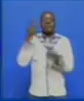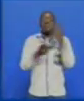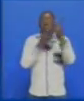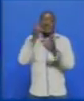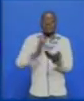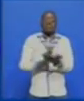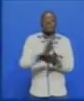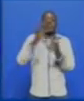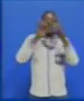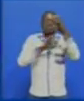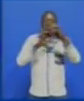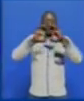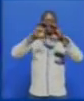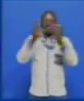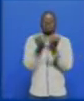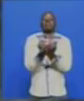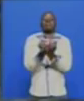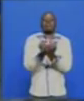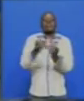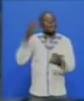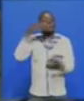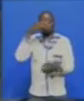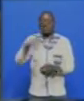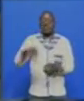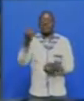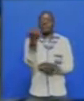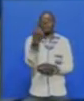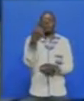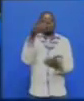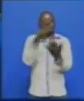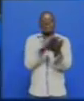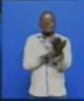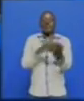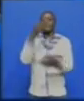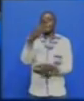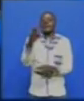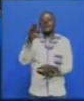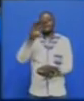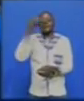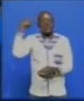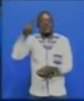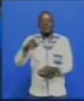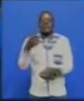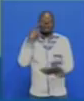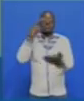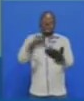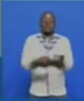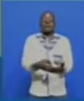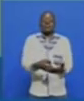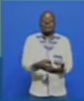commission d'enquête, un déficit de 11 milliards de francs CFA a été constaté.